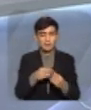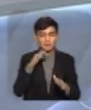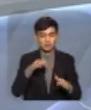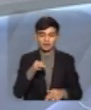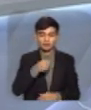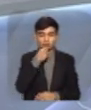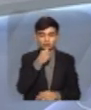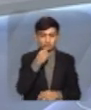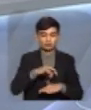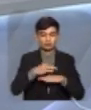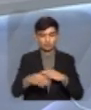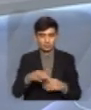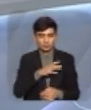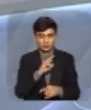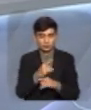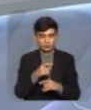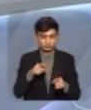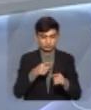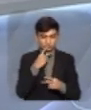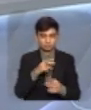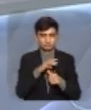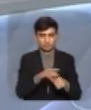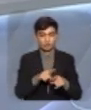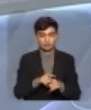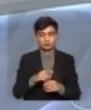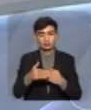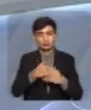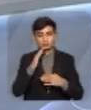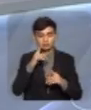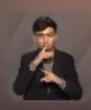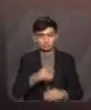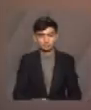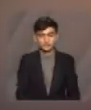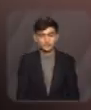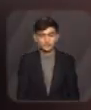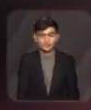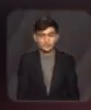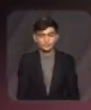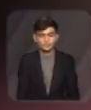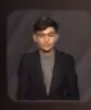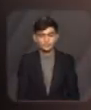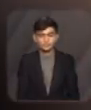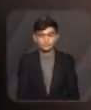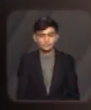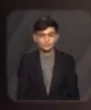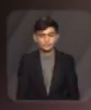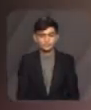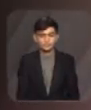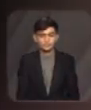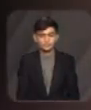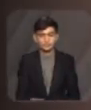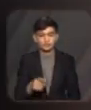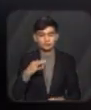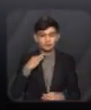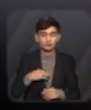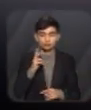взрослых за жестокое обращение с ребенком узнавал пахомом булав он взял да сынок